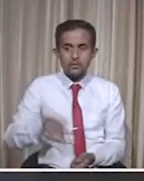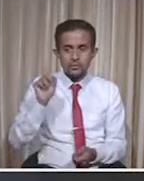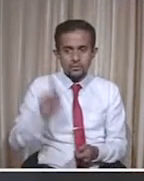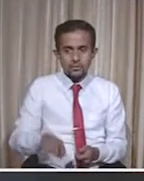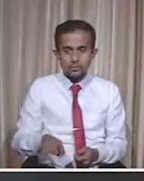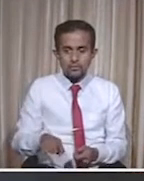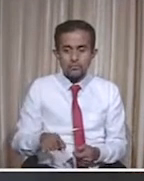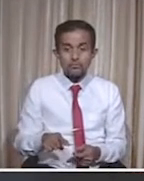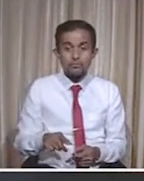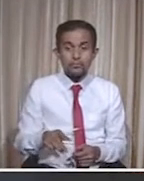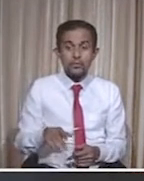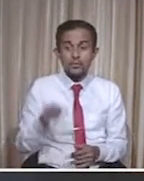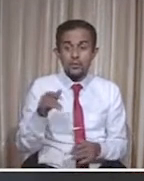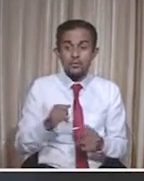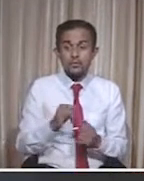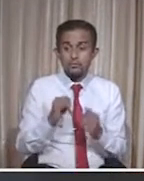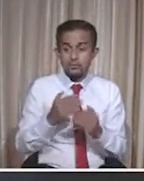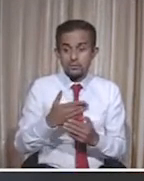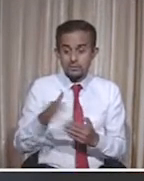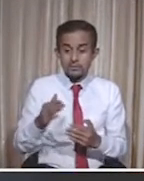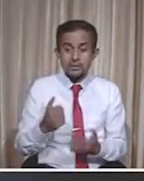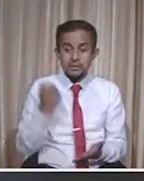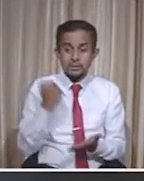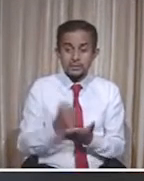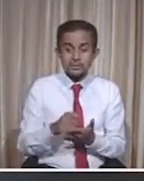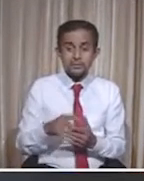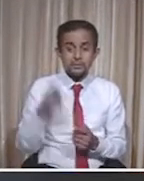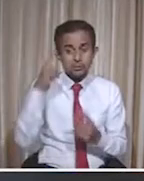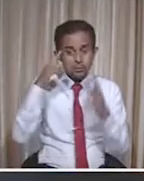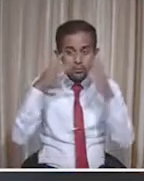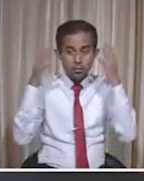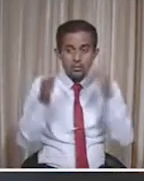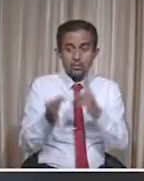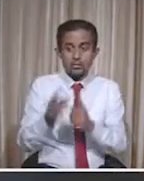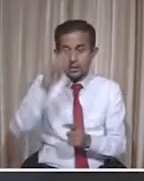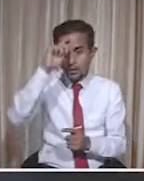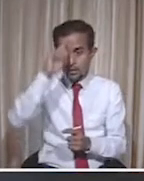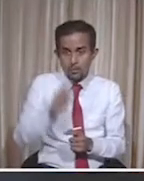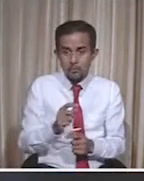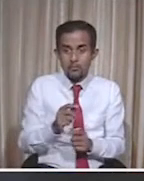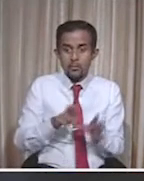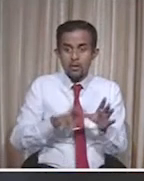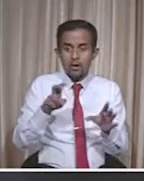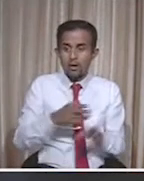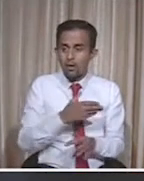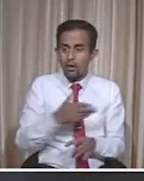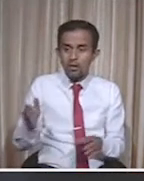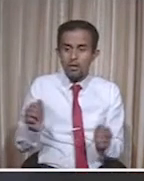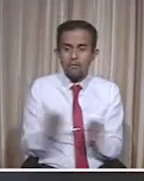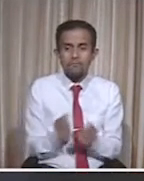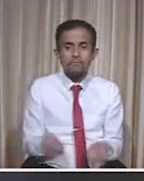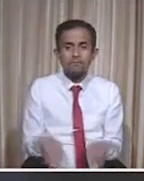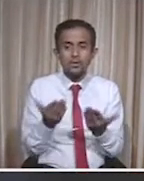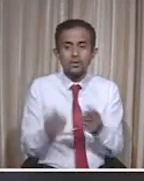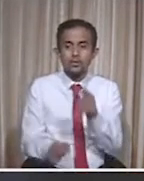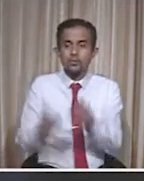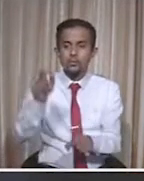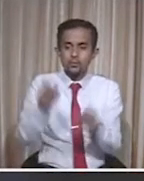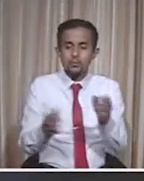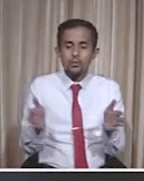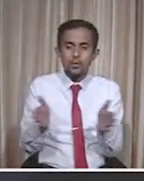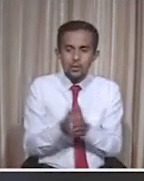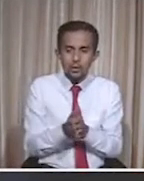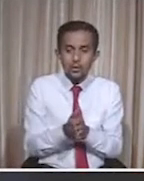කරමු. දෝෂාභියෝගයත් සම්මත කරලා මේ උම්මත්තක මනසකින් වැඩ කරන ජනාධිපතිවරයාත් මේ ධූරයෙන් ඉවත් කරන්න අපි කටයුතු කරමු. මහ ජනතාවත්